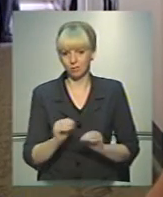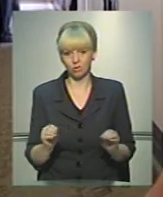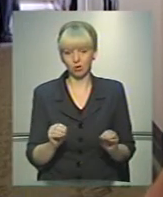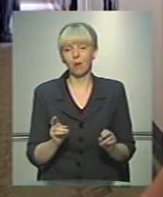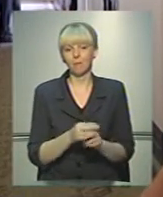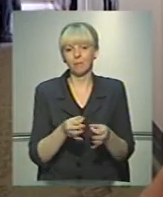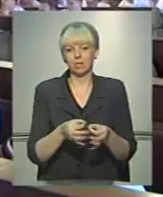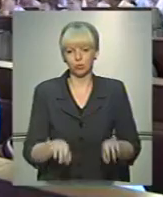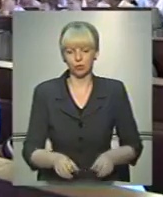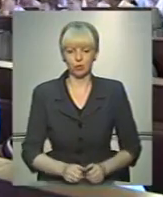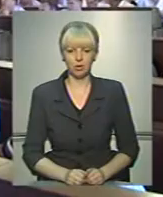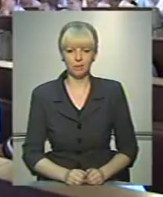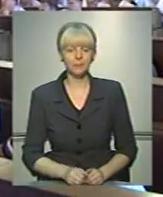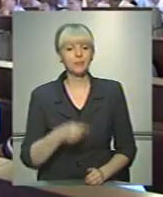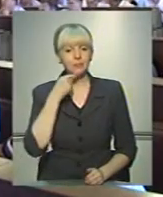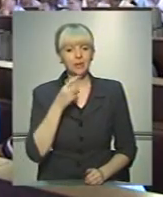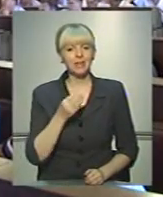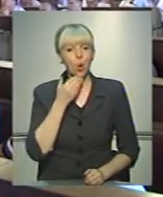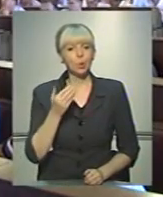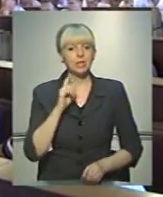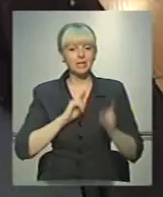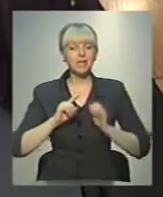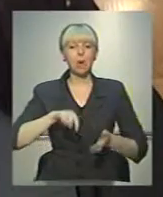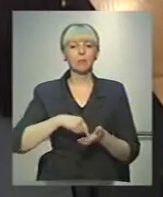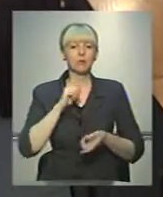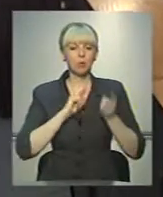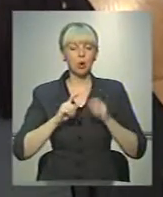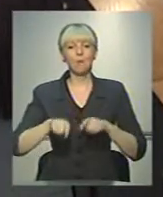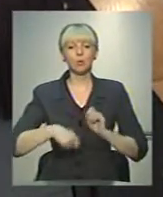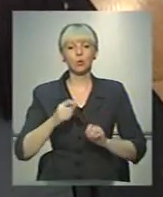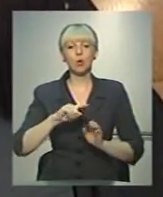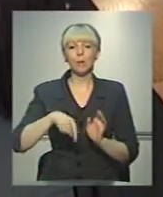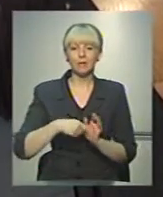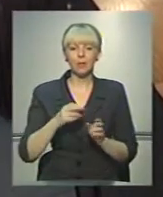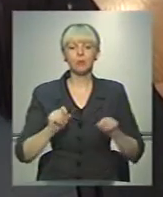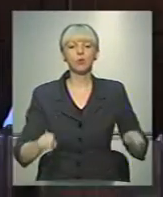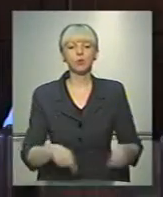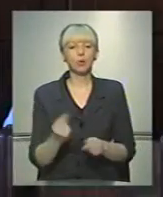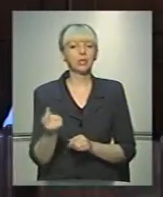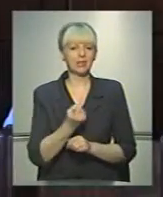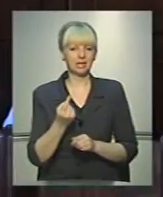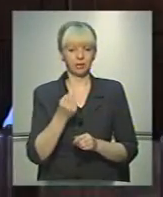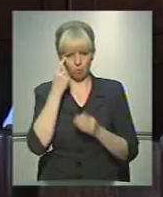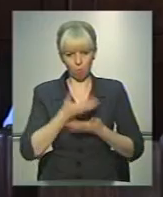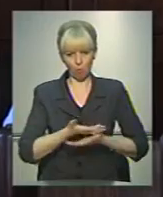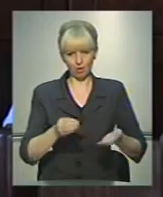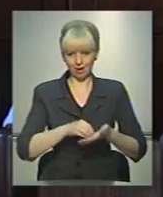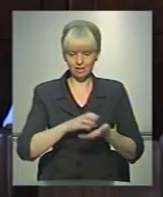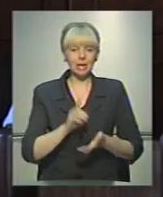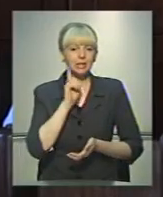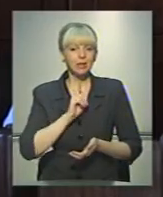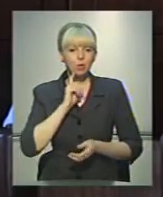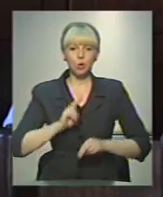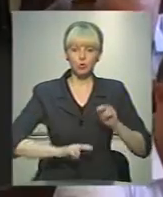без дозволів. Зазначимо, що на останній сесії міської ради порушувалось питання про створення єдиного публічного реєстру